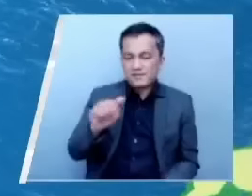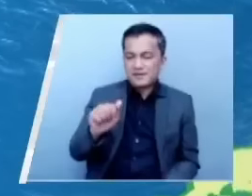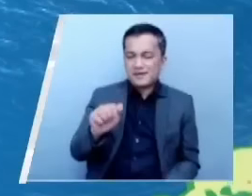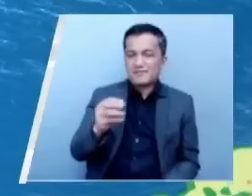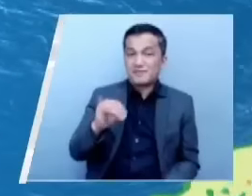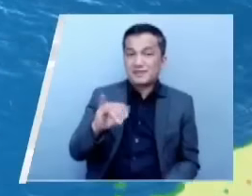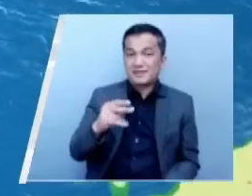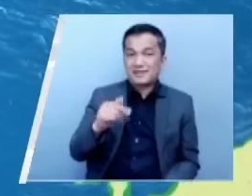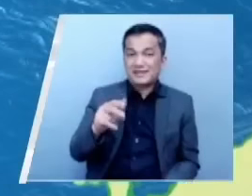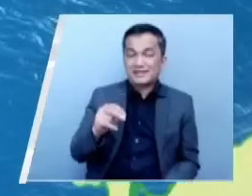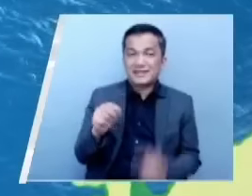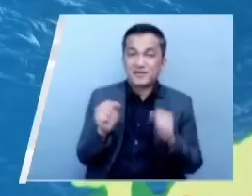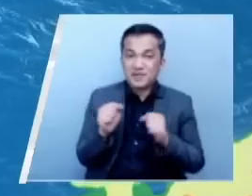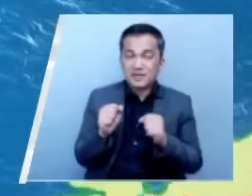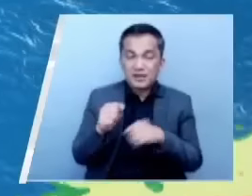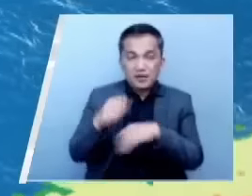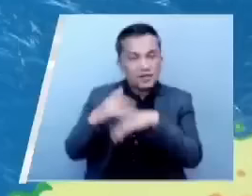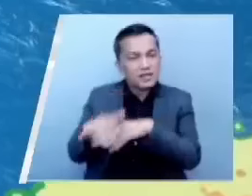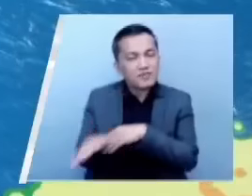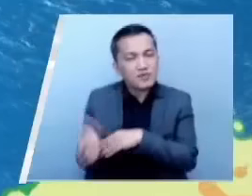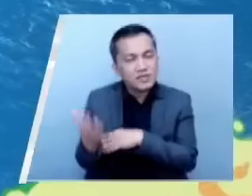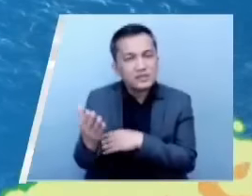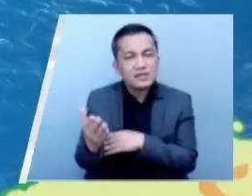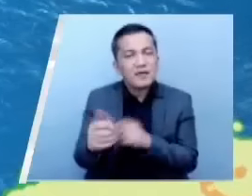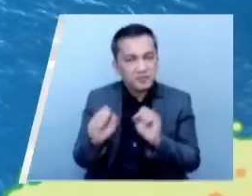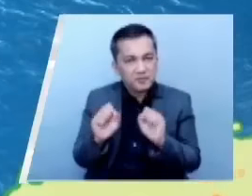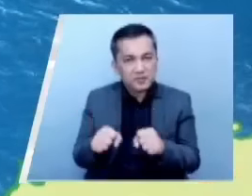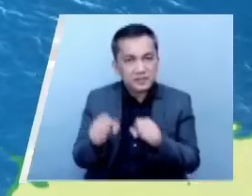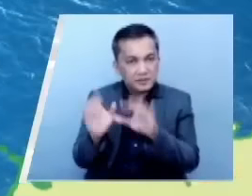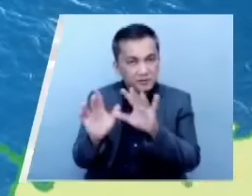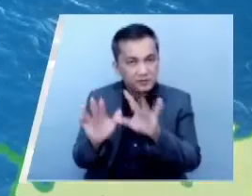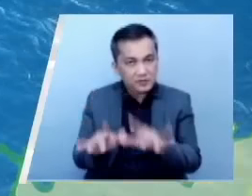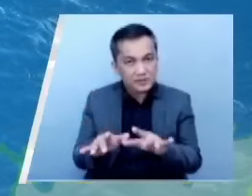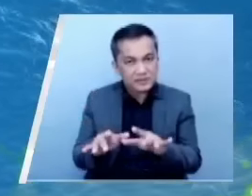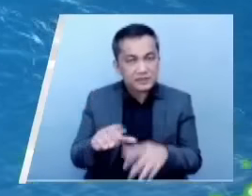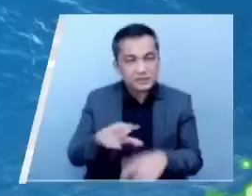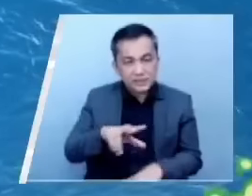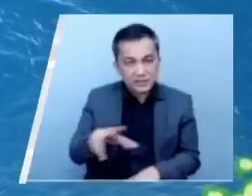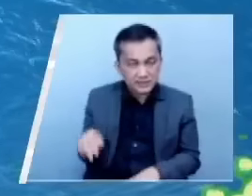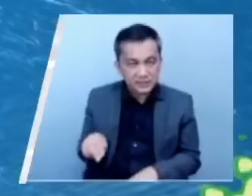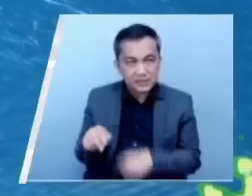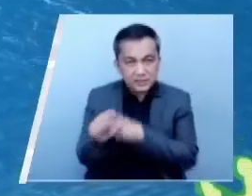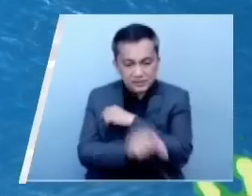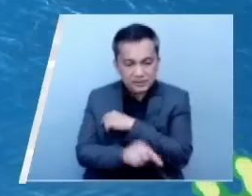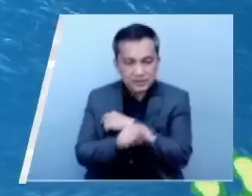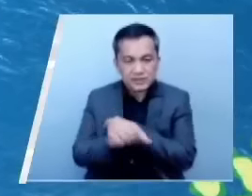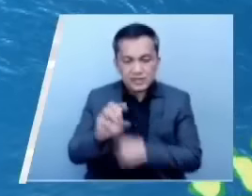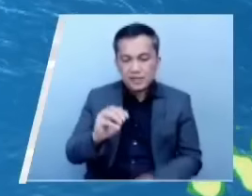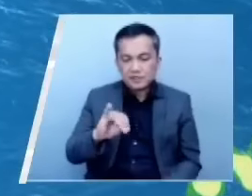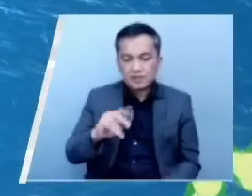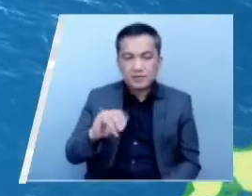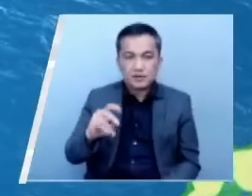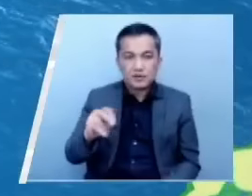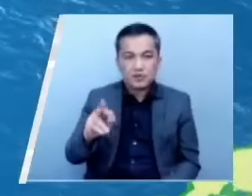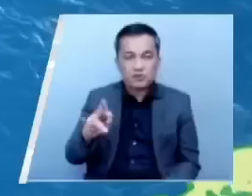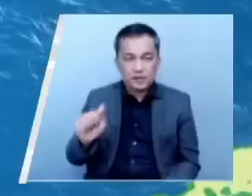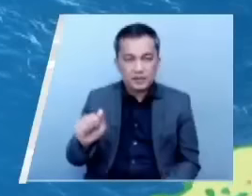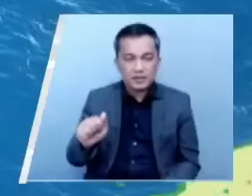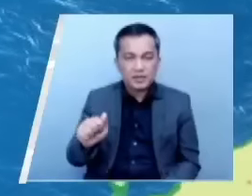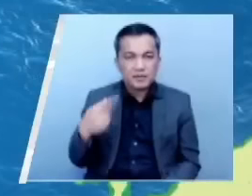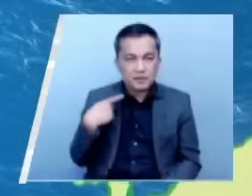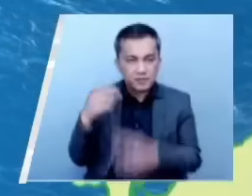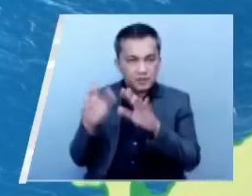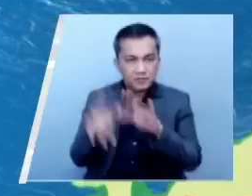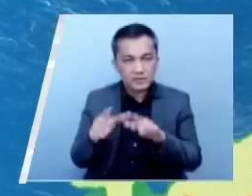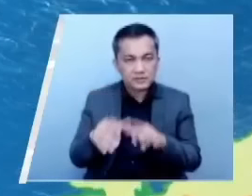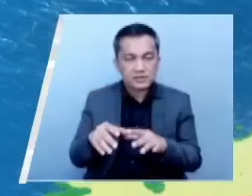o madaling araw. Pero posible rin ang ulan sa Cagayan, Quezon at Mimaropa. May malalakas na ulan sa Mindoro provinces,